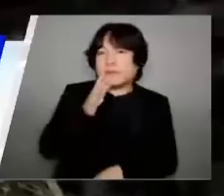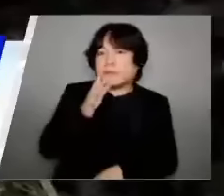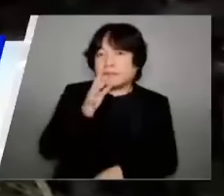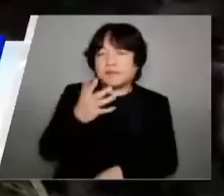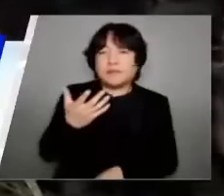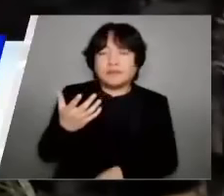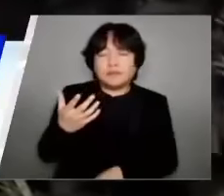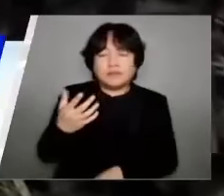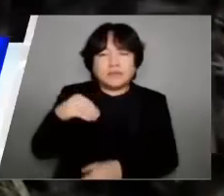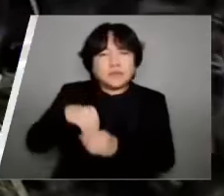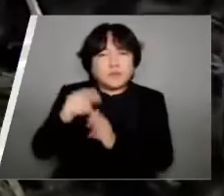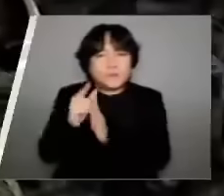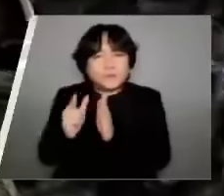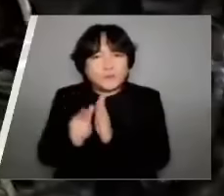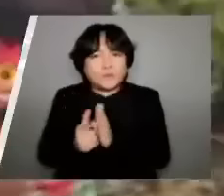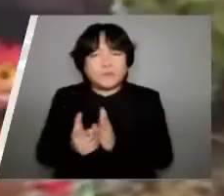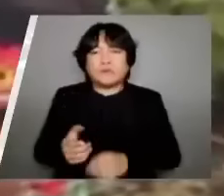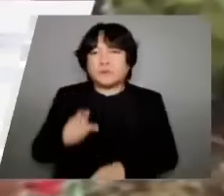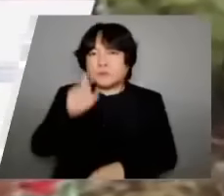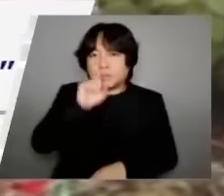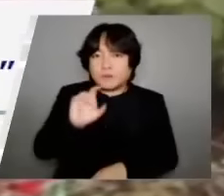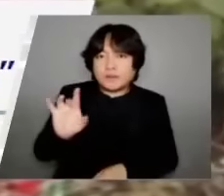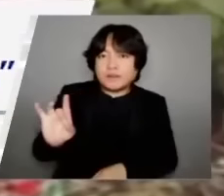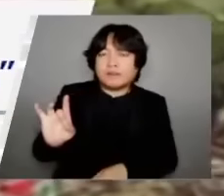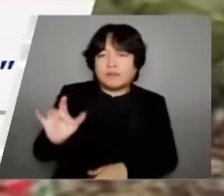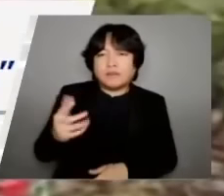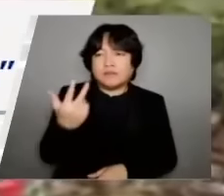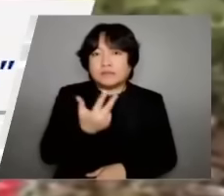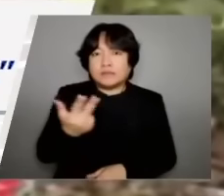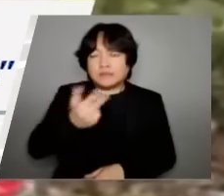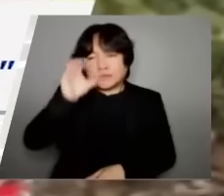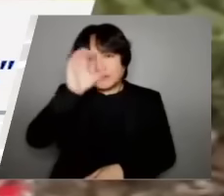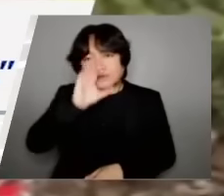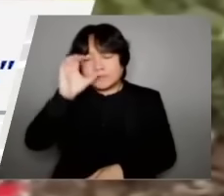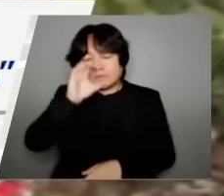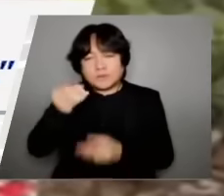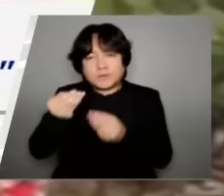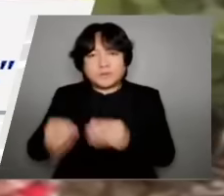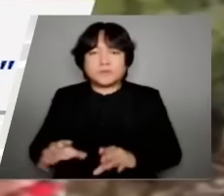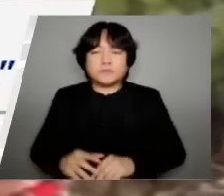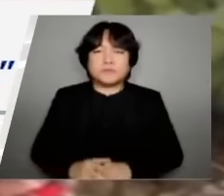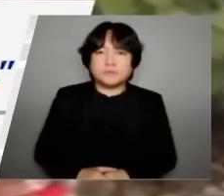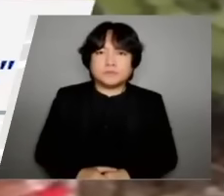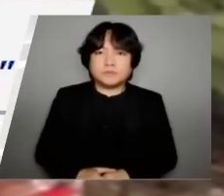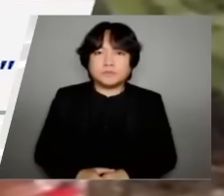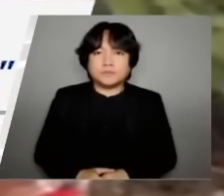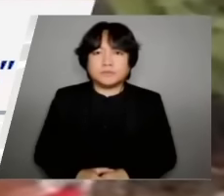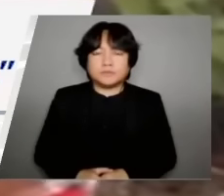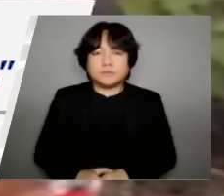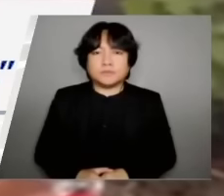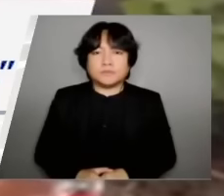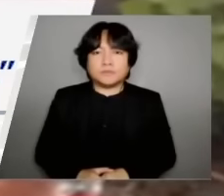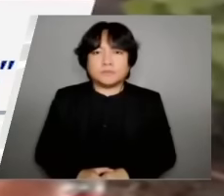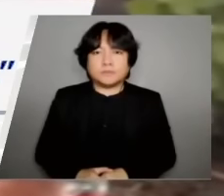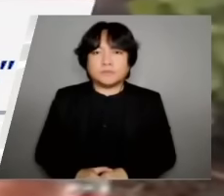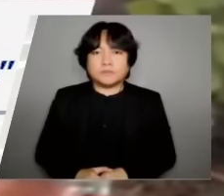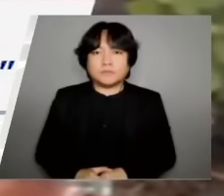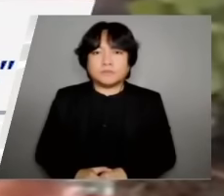8 taong gulang na pamangkin si Josrin. Magkulang ko, maalam ko, makita ko sila. Maalaman ko